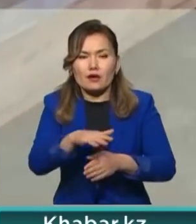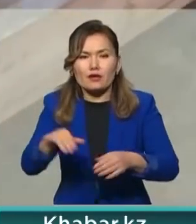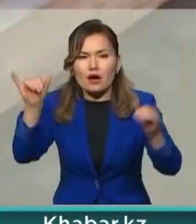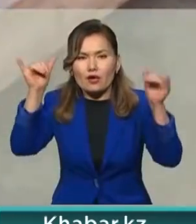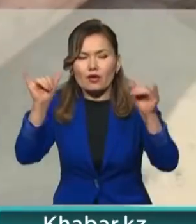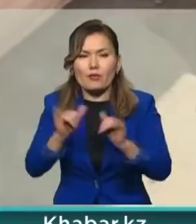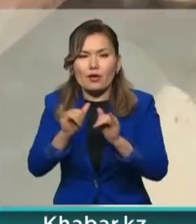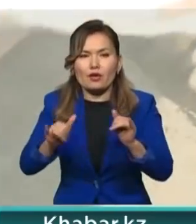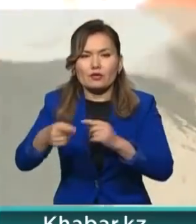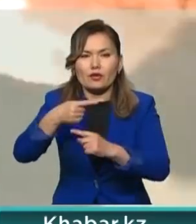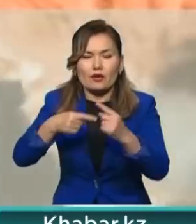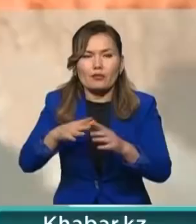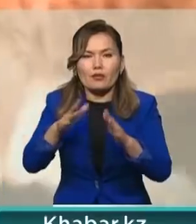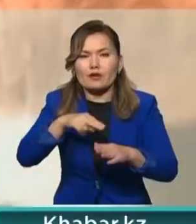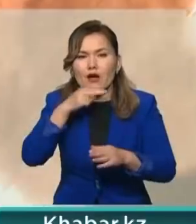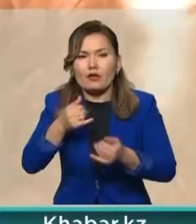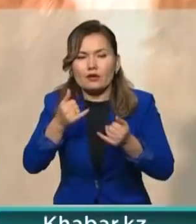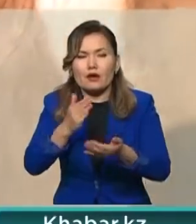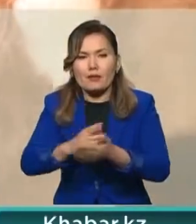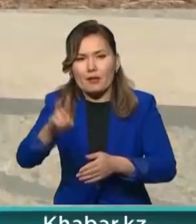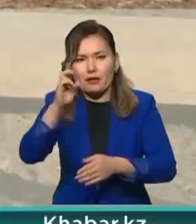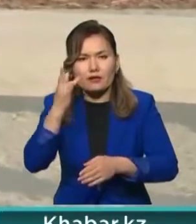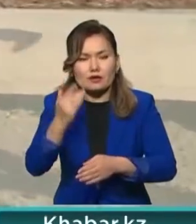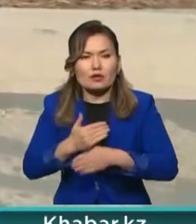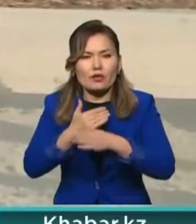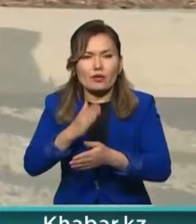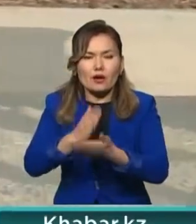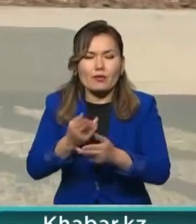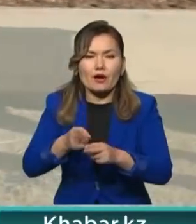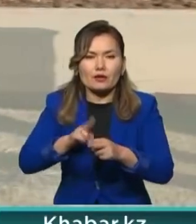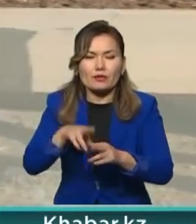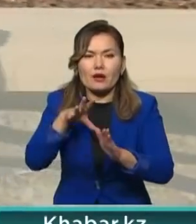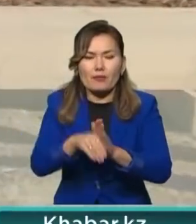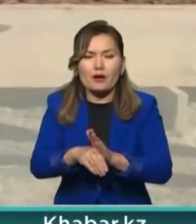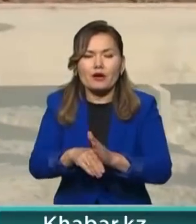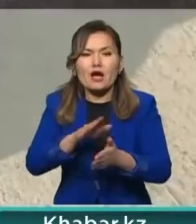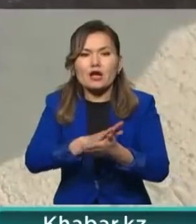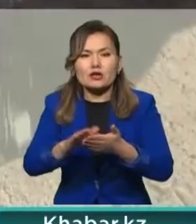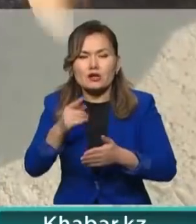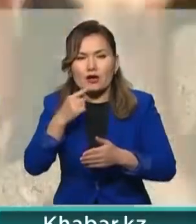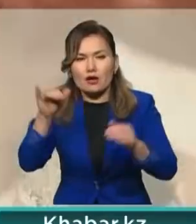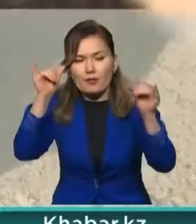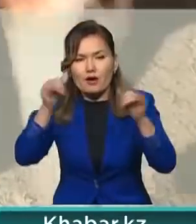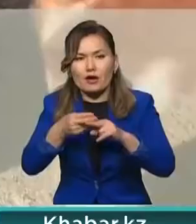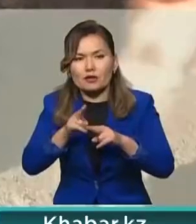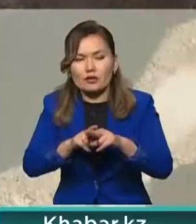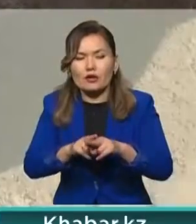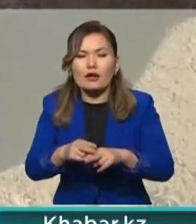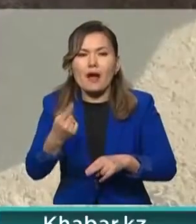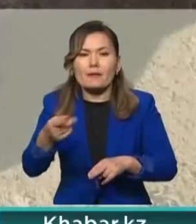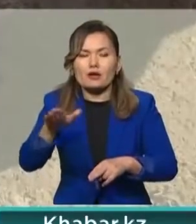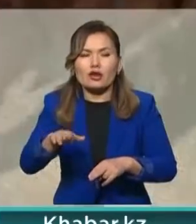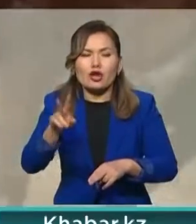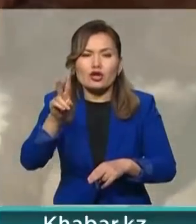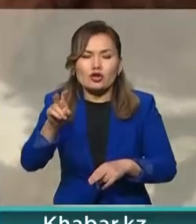қоя бастады. Себебі асыл тұқымды мал басына мемлекет тарапынан үлкен қолдау бар. Атап айтқанда асыл тұқымды мүйіздері қараның бір басында 225 мың теңге